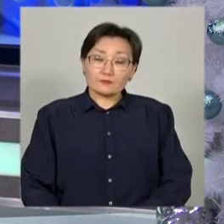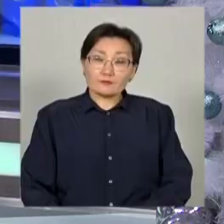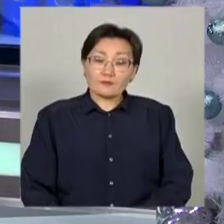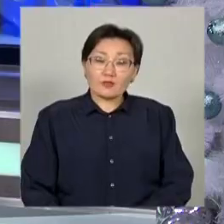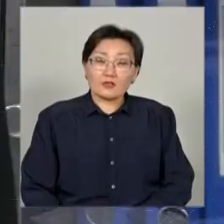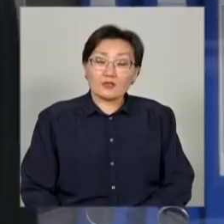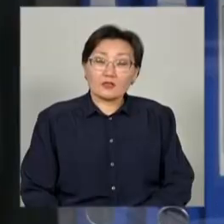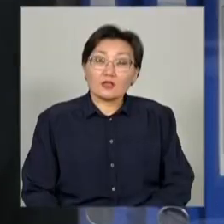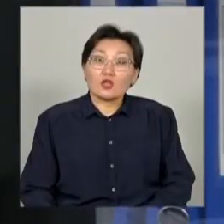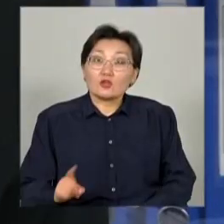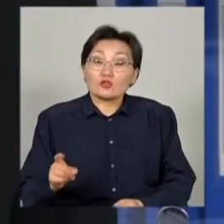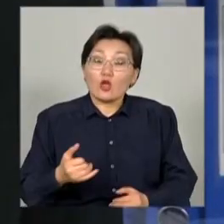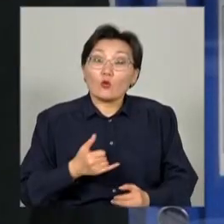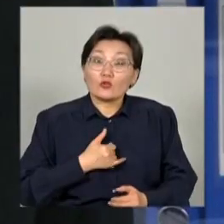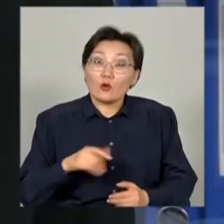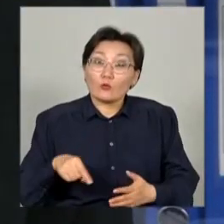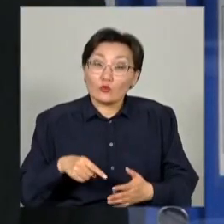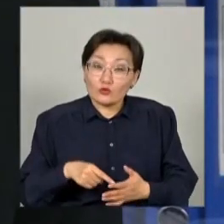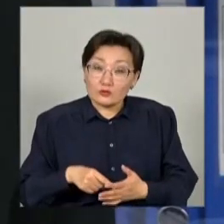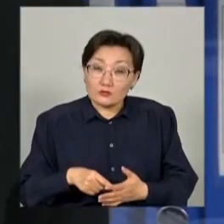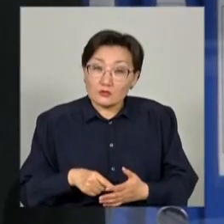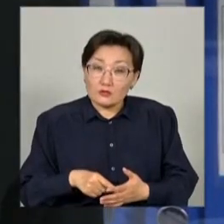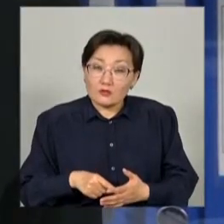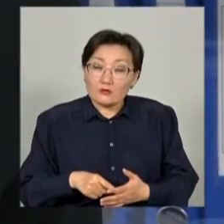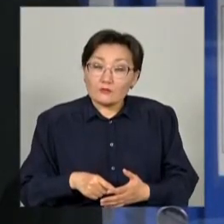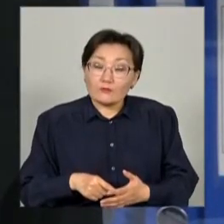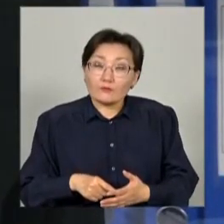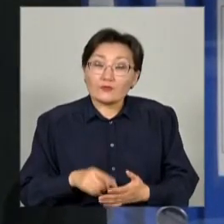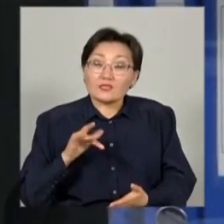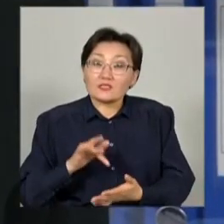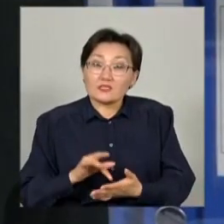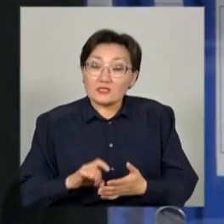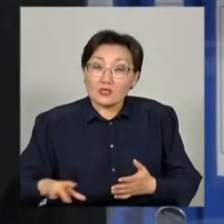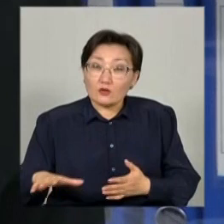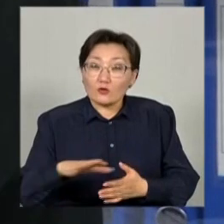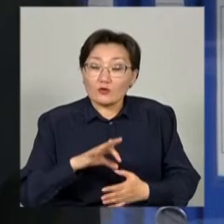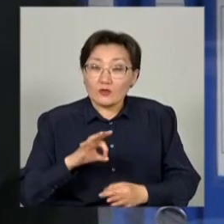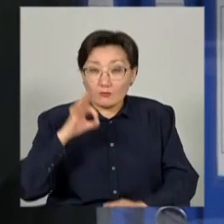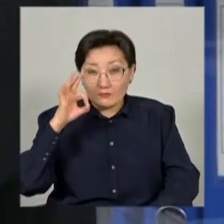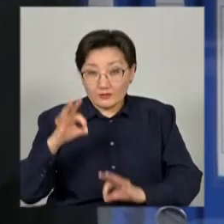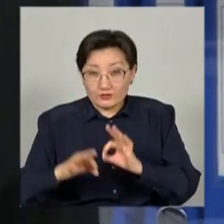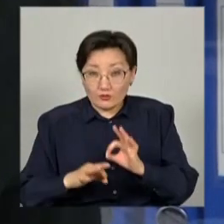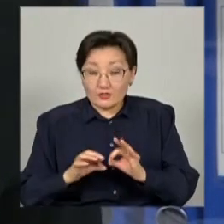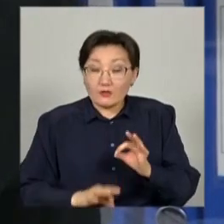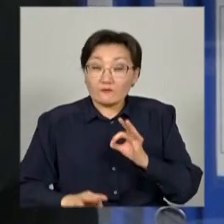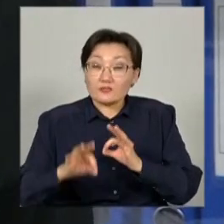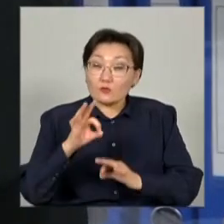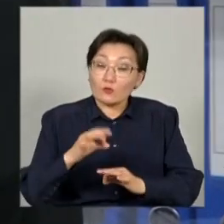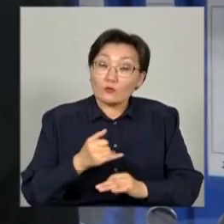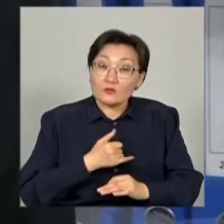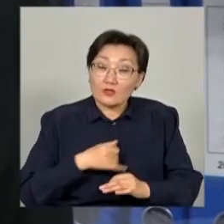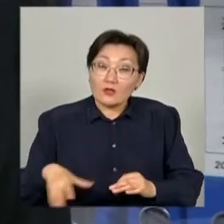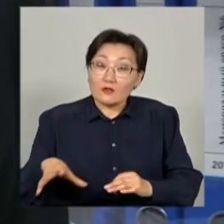Ну, естественно, что у нас город, спальные районы расположены на западе, на востоке у нас